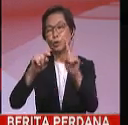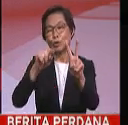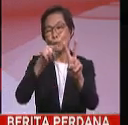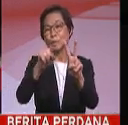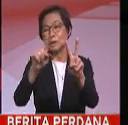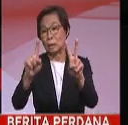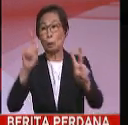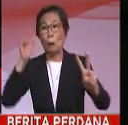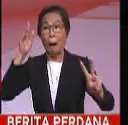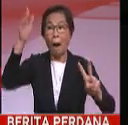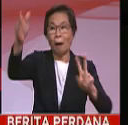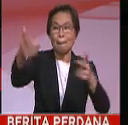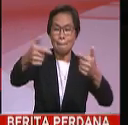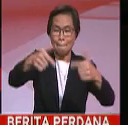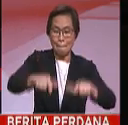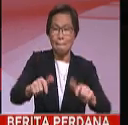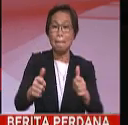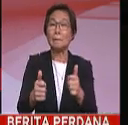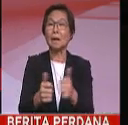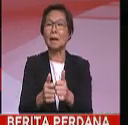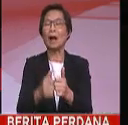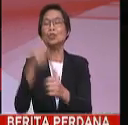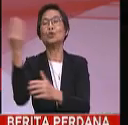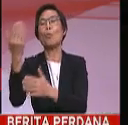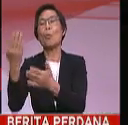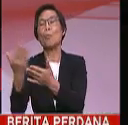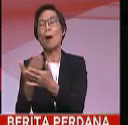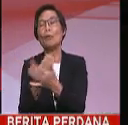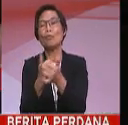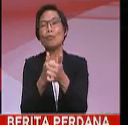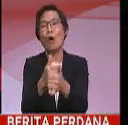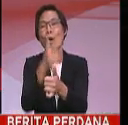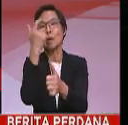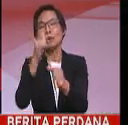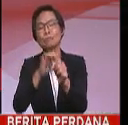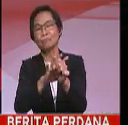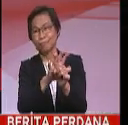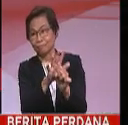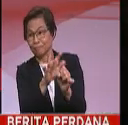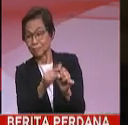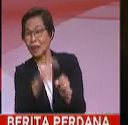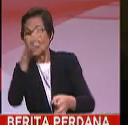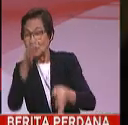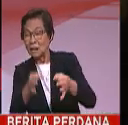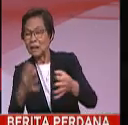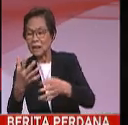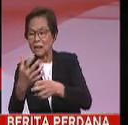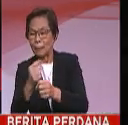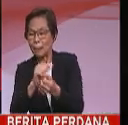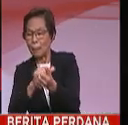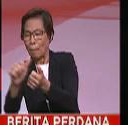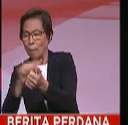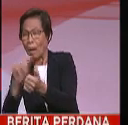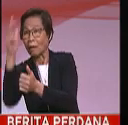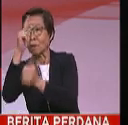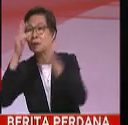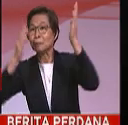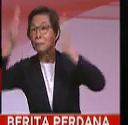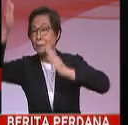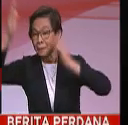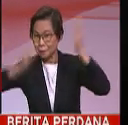itu bakal berlangsung dengan keadaan norma baharu susulan penularan wabak COVID-19 jika mendapat kelulusan kerajaan